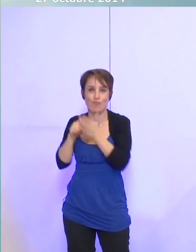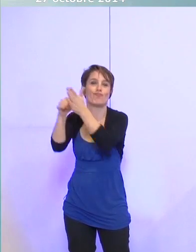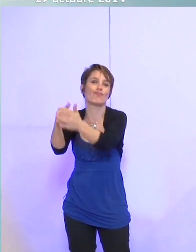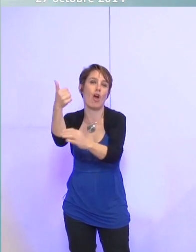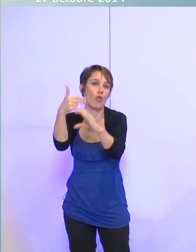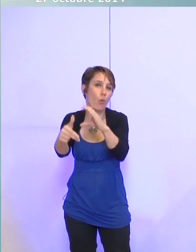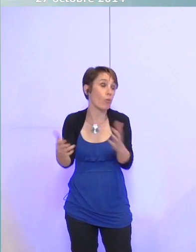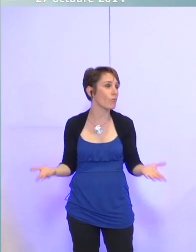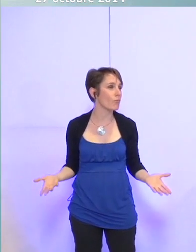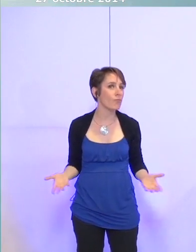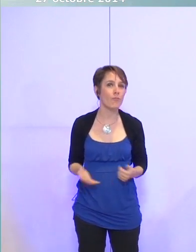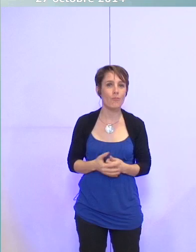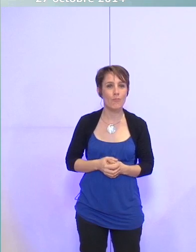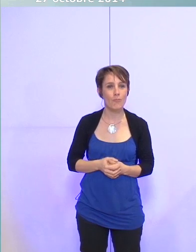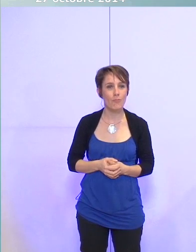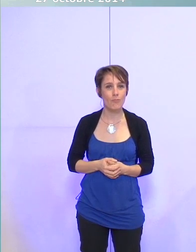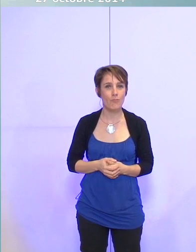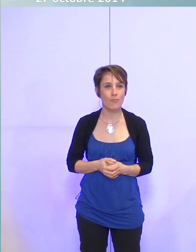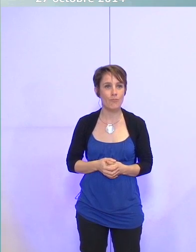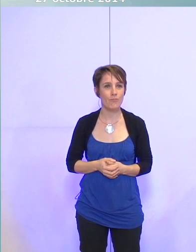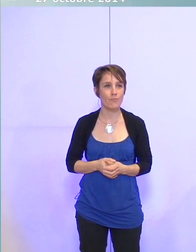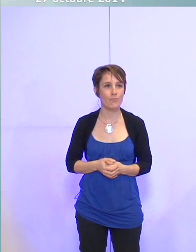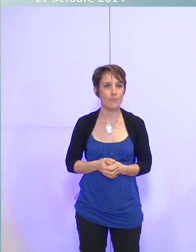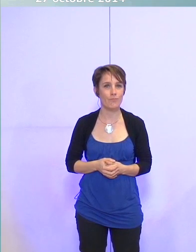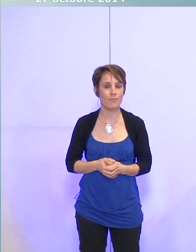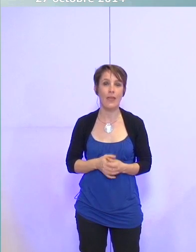À 1 euro. L'avis de France Domaine est fourni.